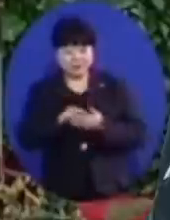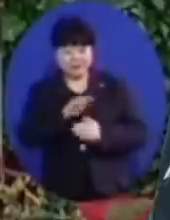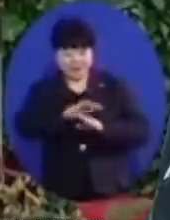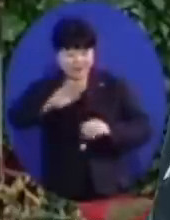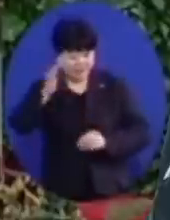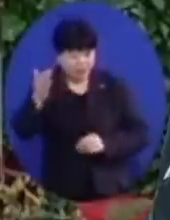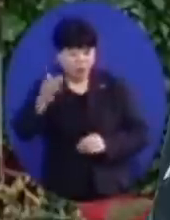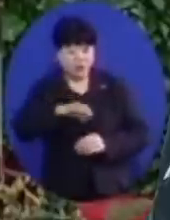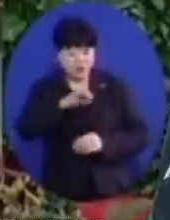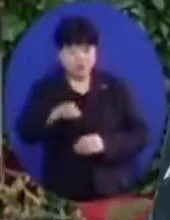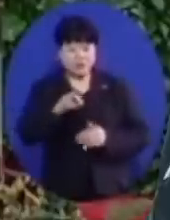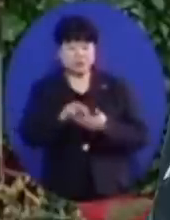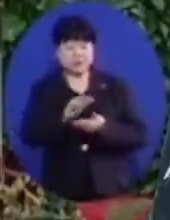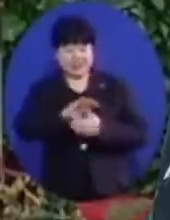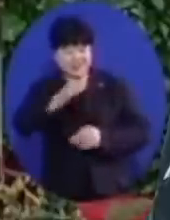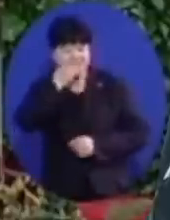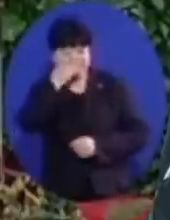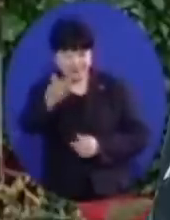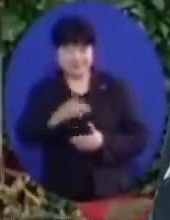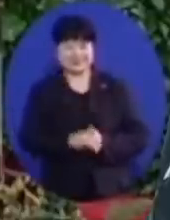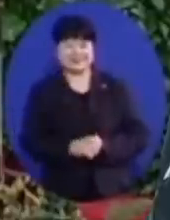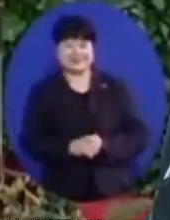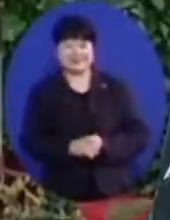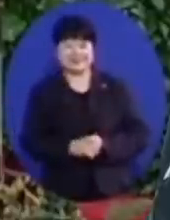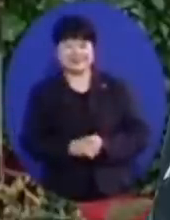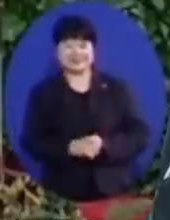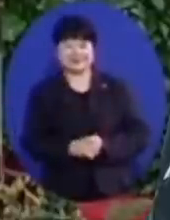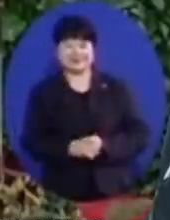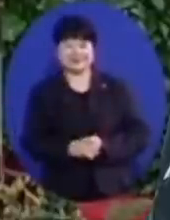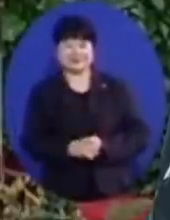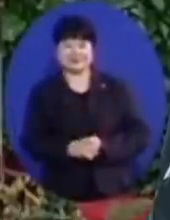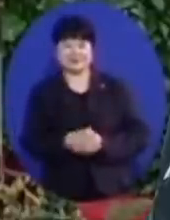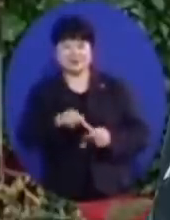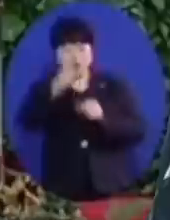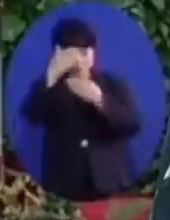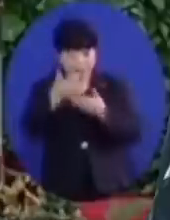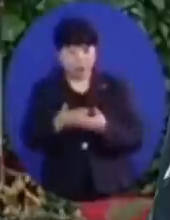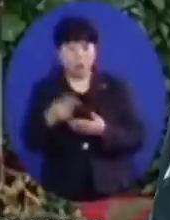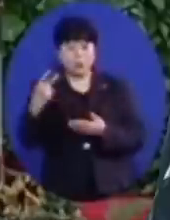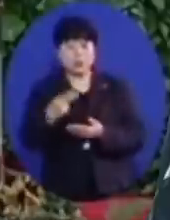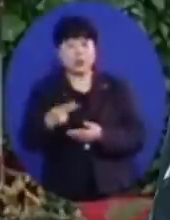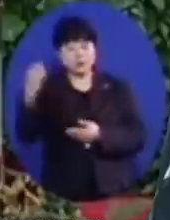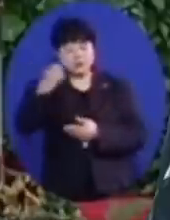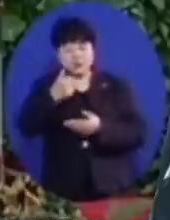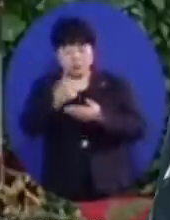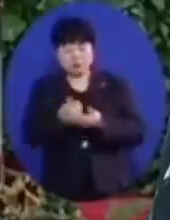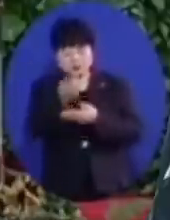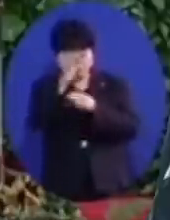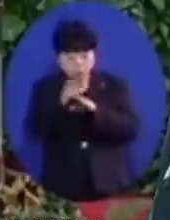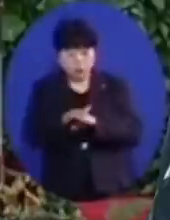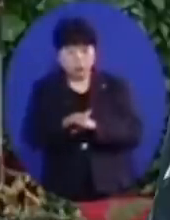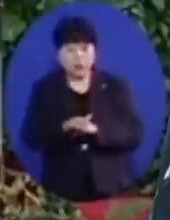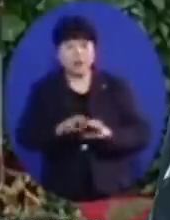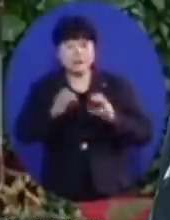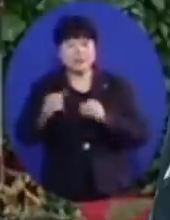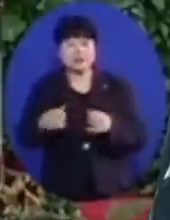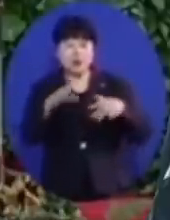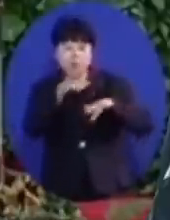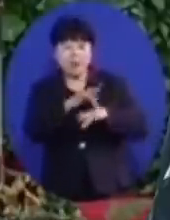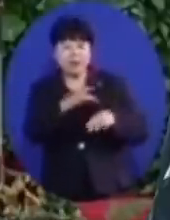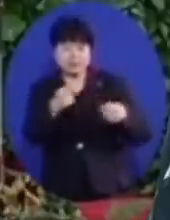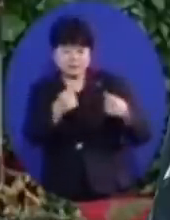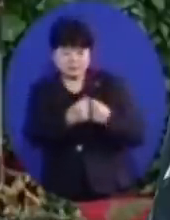문제가 해결될뿐 아니라 내 이웃의 문제가 해결되는 것입니다 구원을 받고 성령을 모신 성도가이 세상에서 마귀와